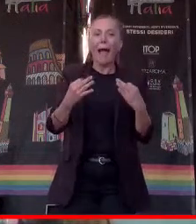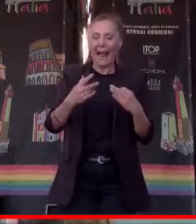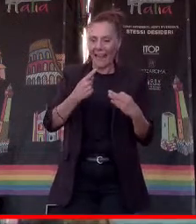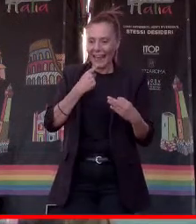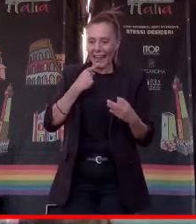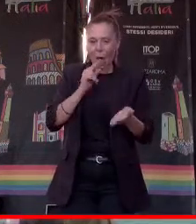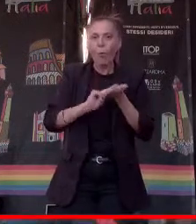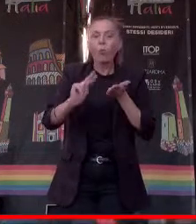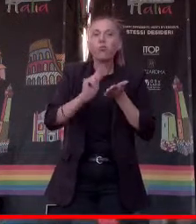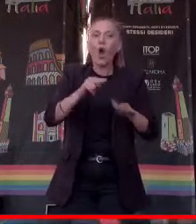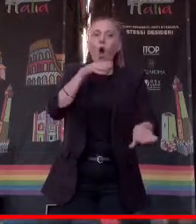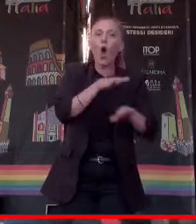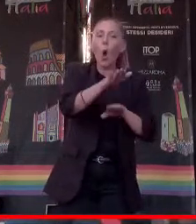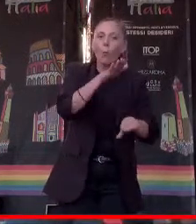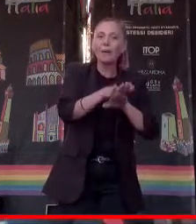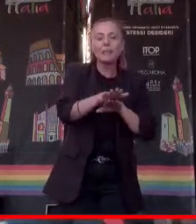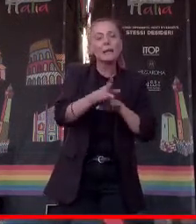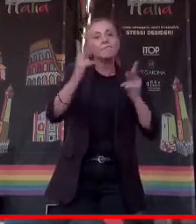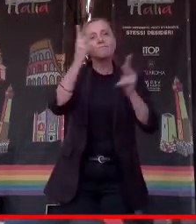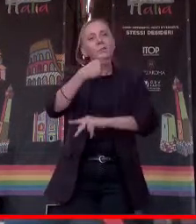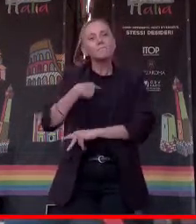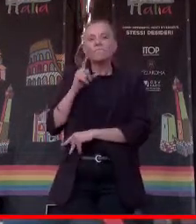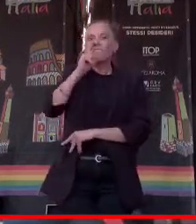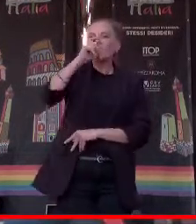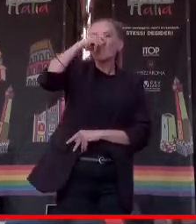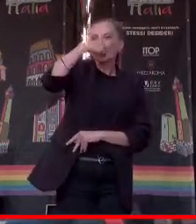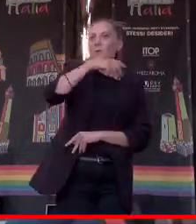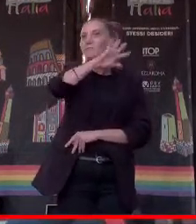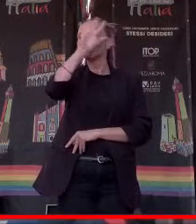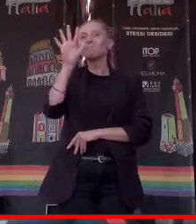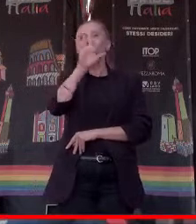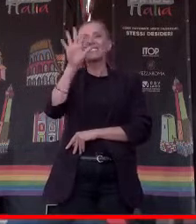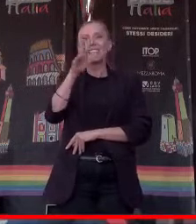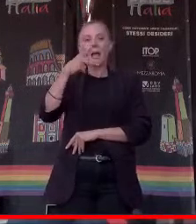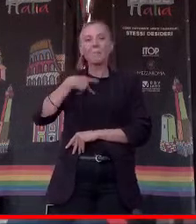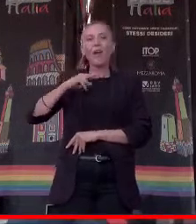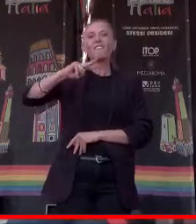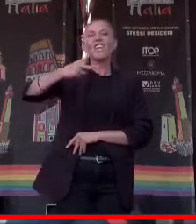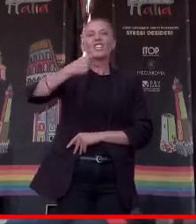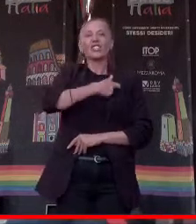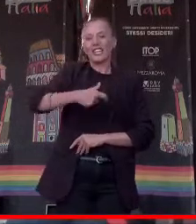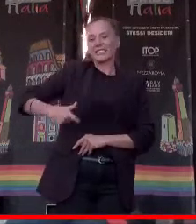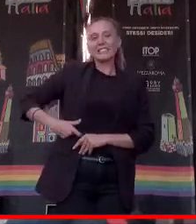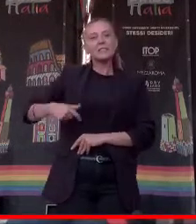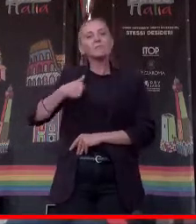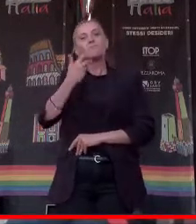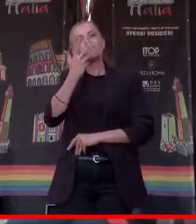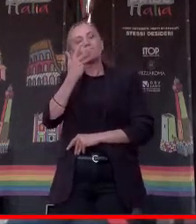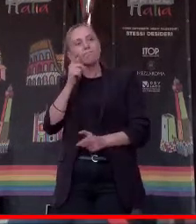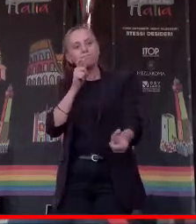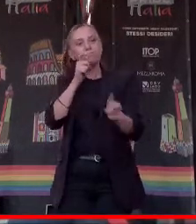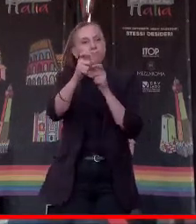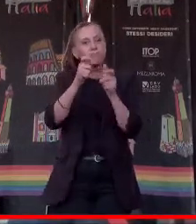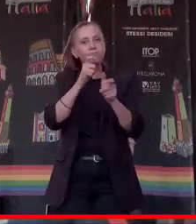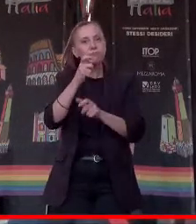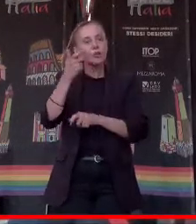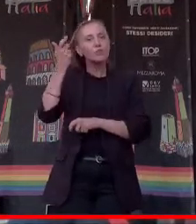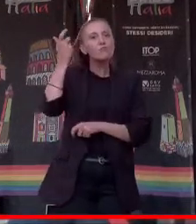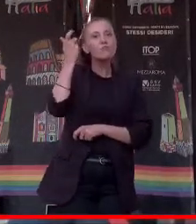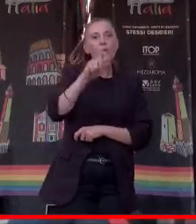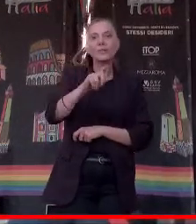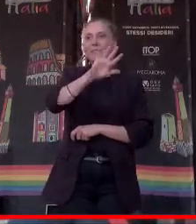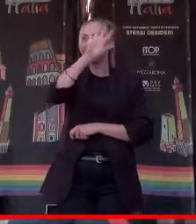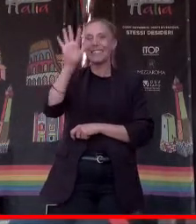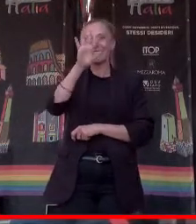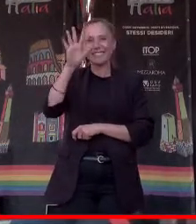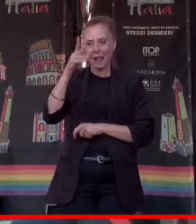sarei molto curioso di farmi una chiacchierata col vice sindaco, Perché è chiaro che se io vado a mettere un orecchio negli